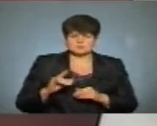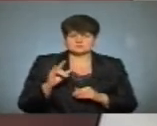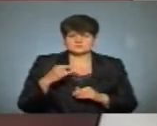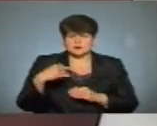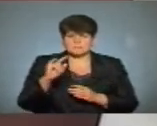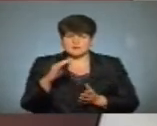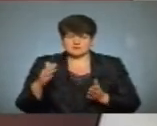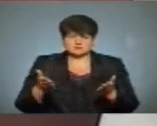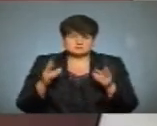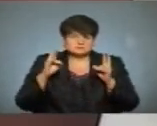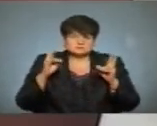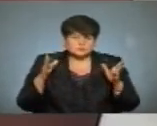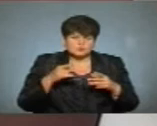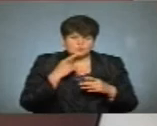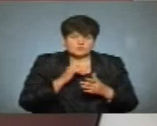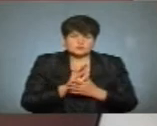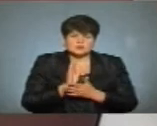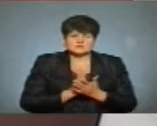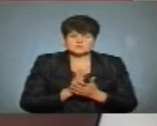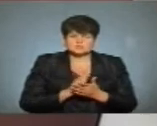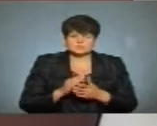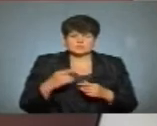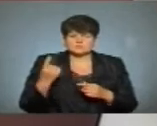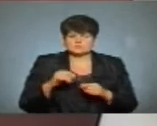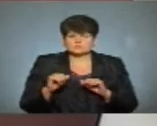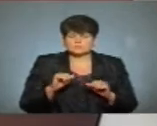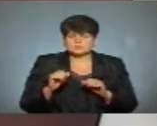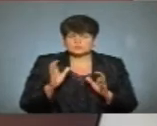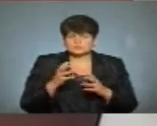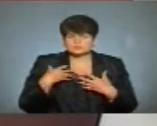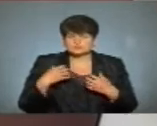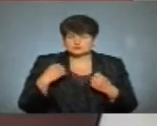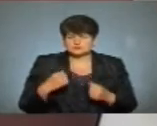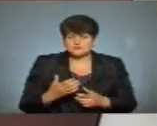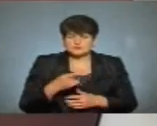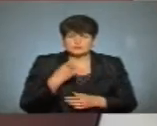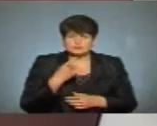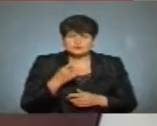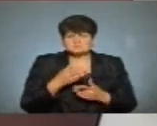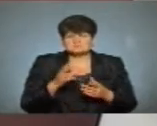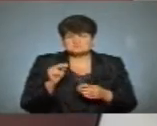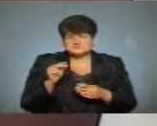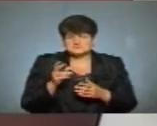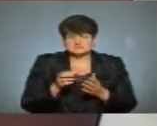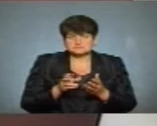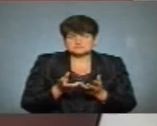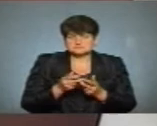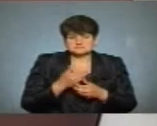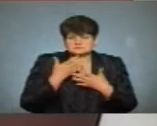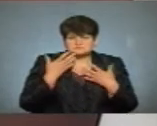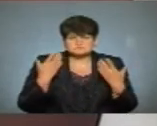невідомо, каже працівниця прес-служби обласного управління охорони здоров'я Світлана Гуменна. За її словами, такої статистики вони не